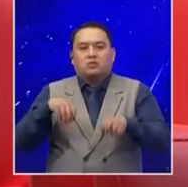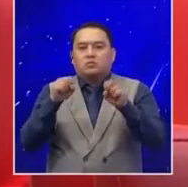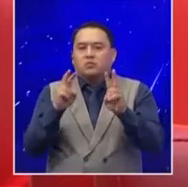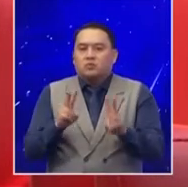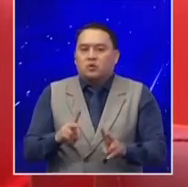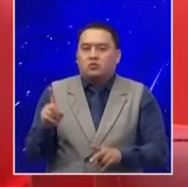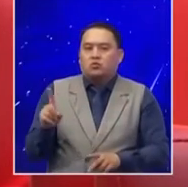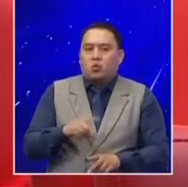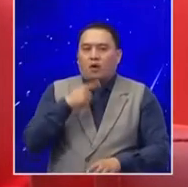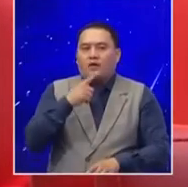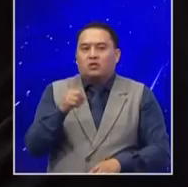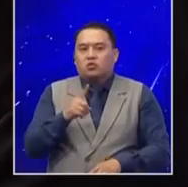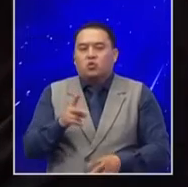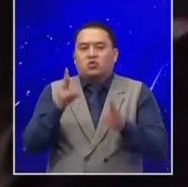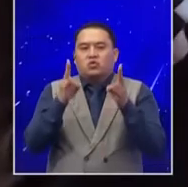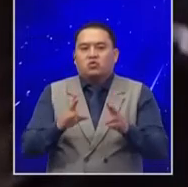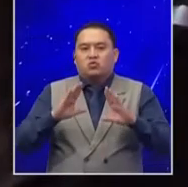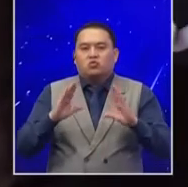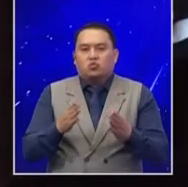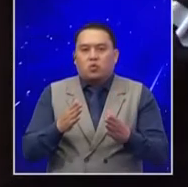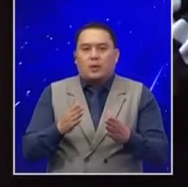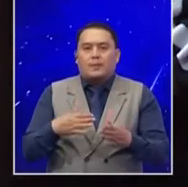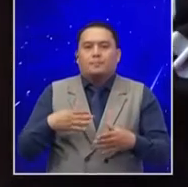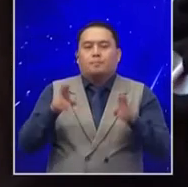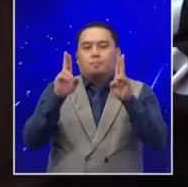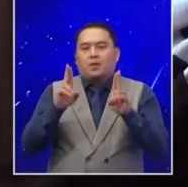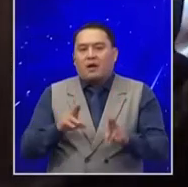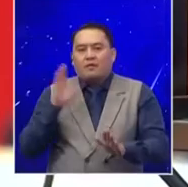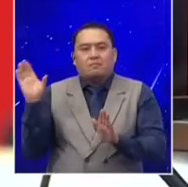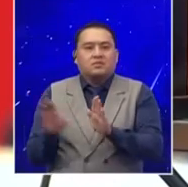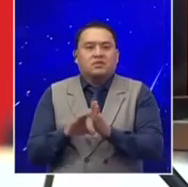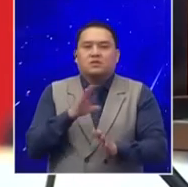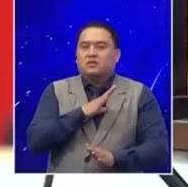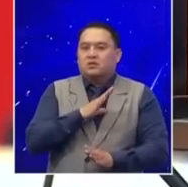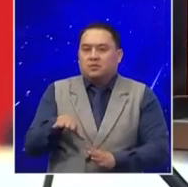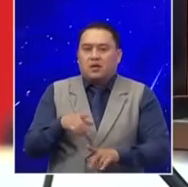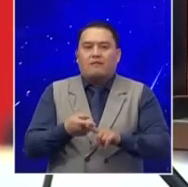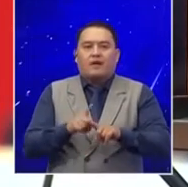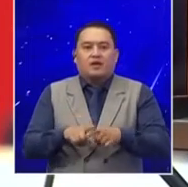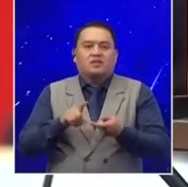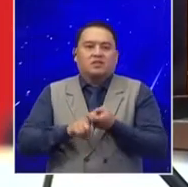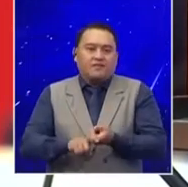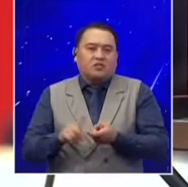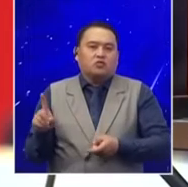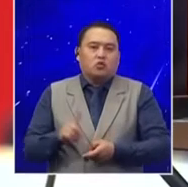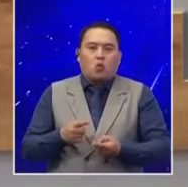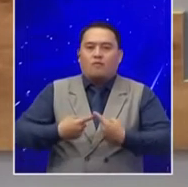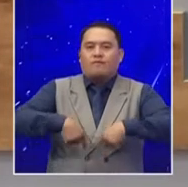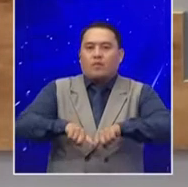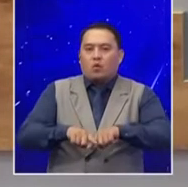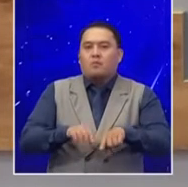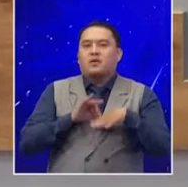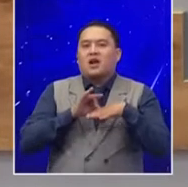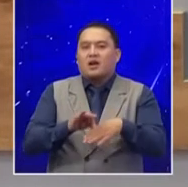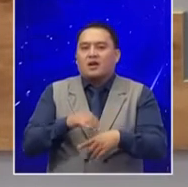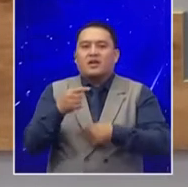пожаров, отмечают специалисты, произошло именно из-за несоблюдения правил пожарной безопасности, в связи с чем ведомство